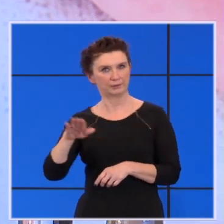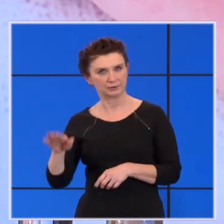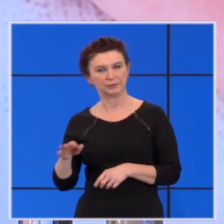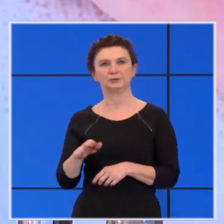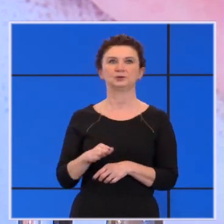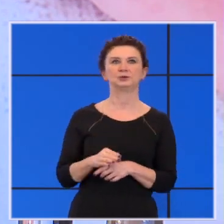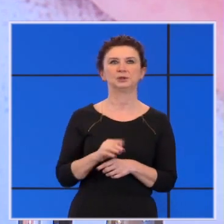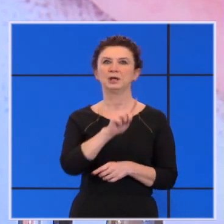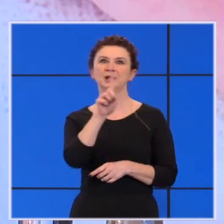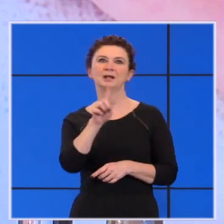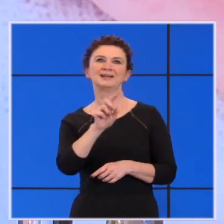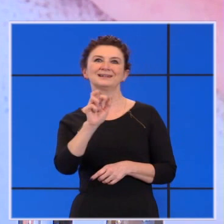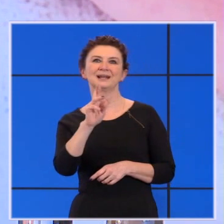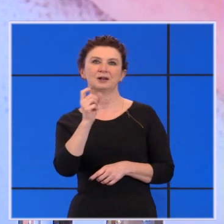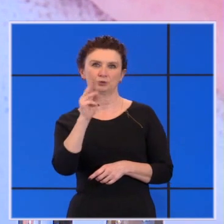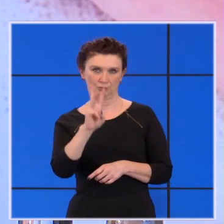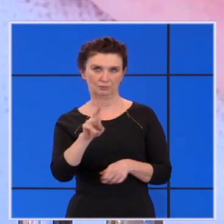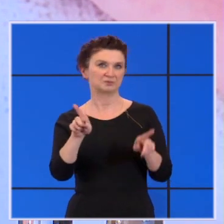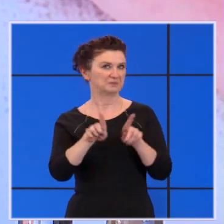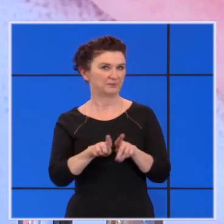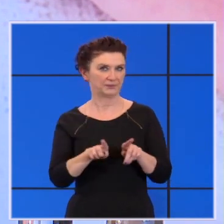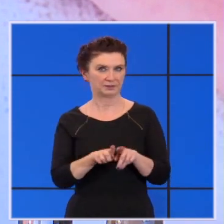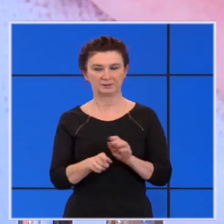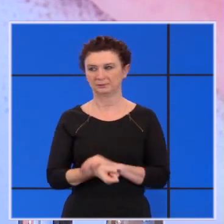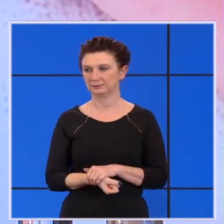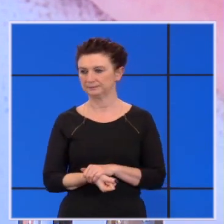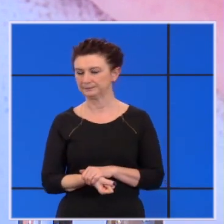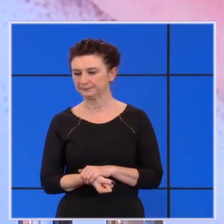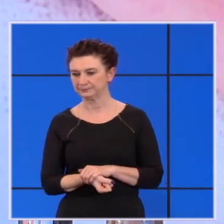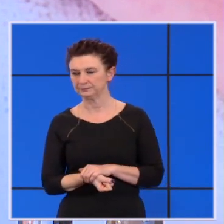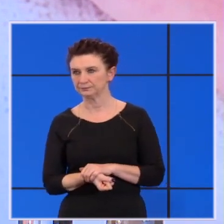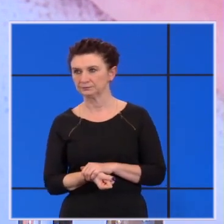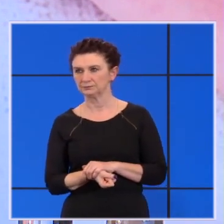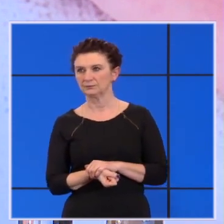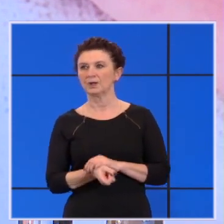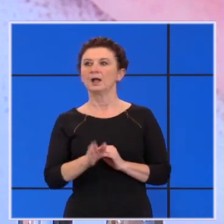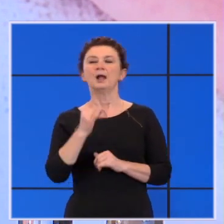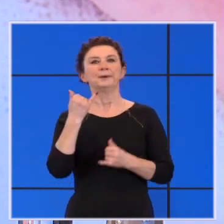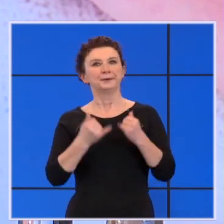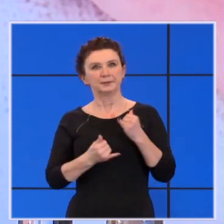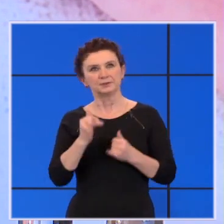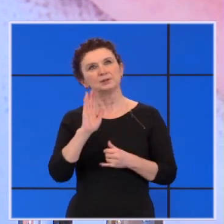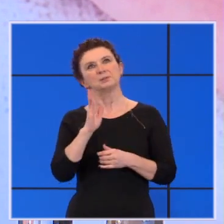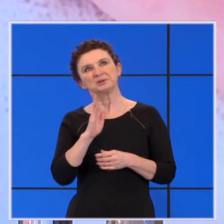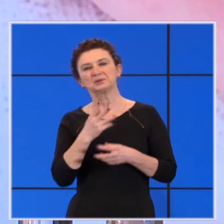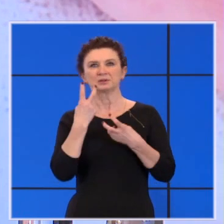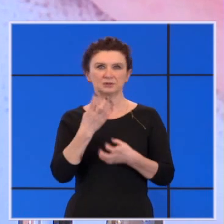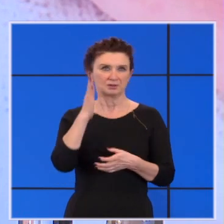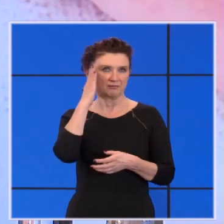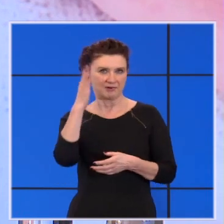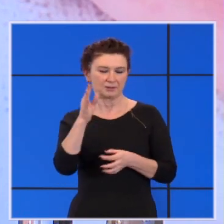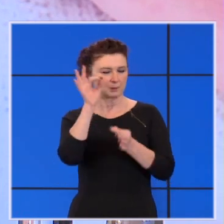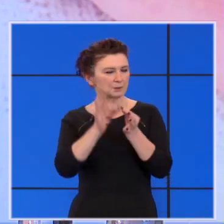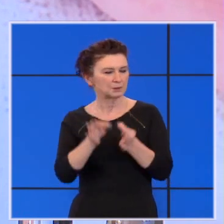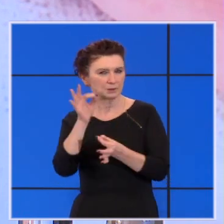Jestem oczywiście do pełnej Państwa dyspozycji, jeśli będą pytania dotyczące większych szczegółów zapisów prawnych. Jesteśmy przed